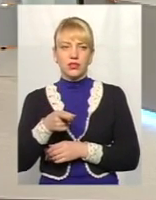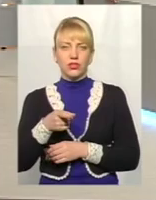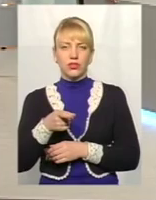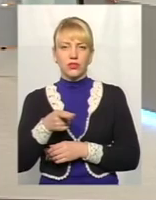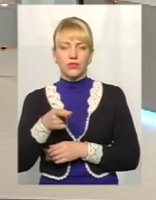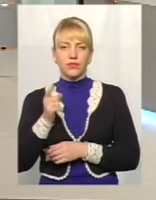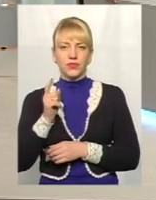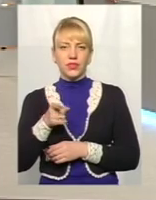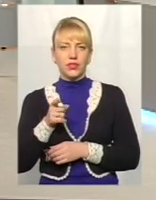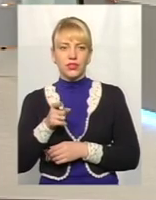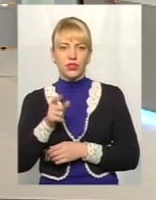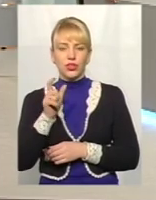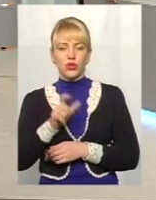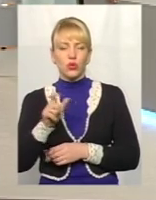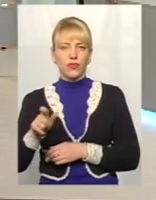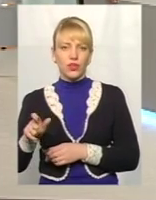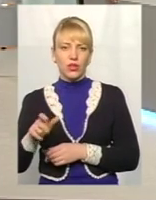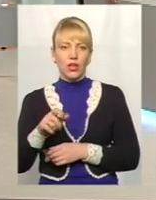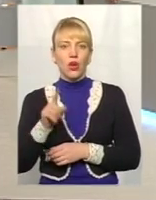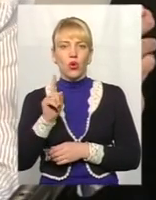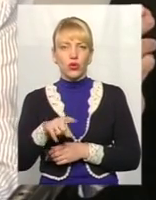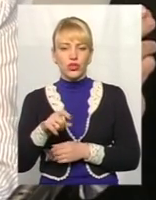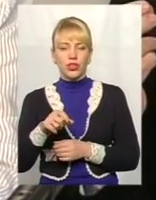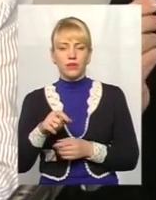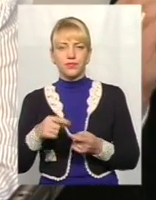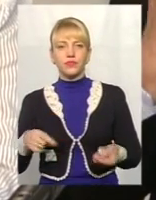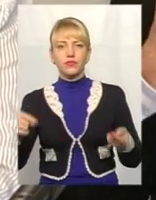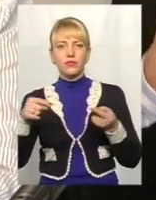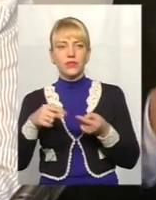до тисячі чоловік. Хоча, згідно